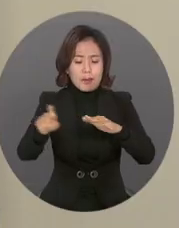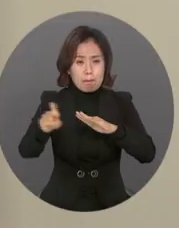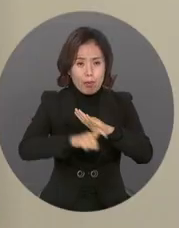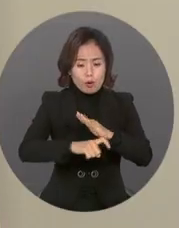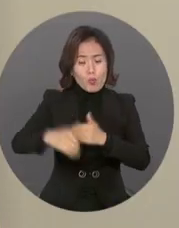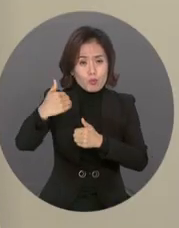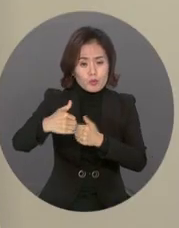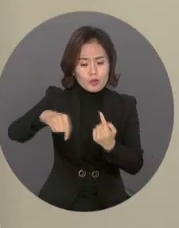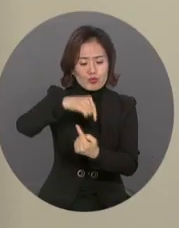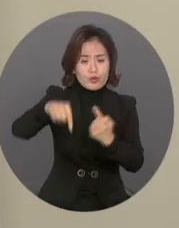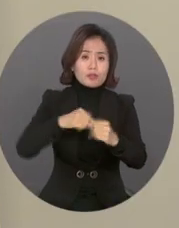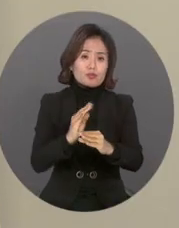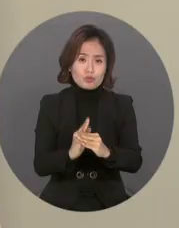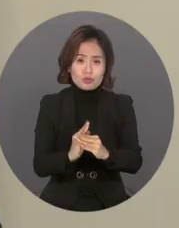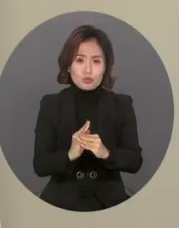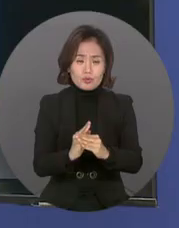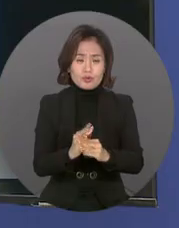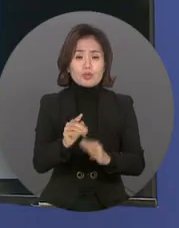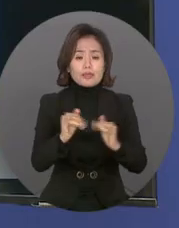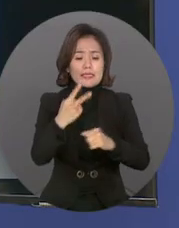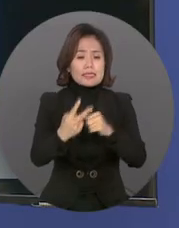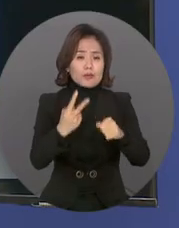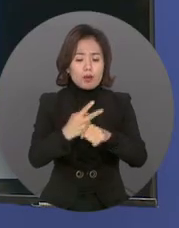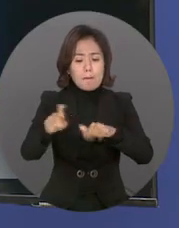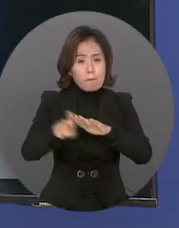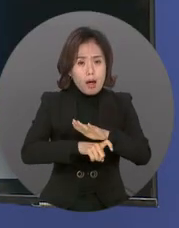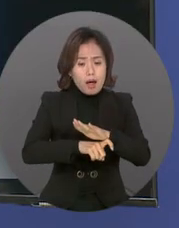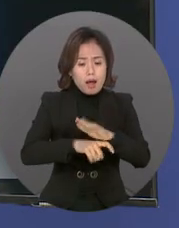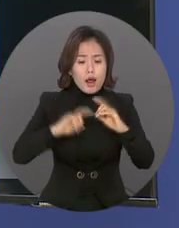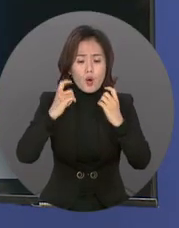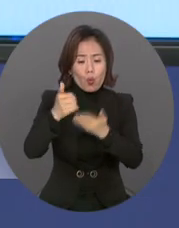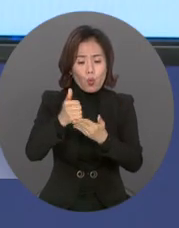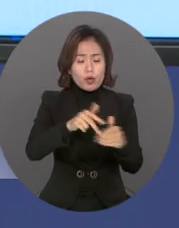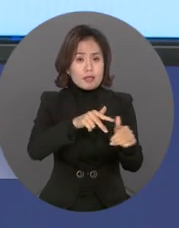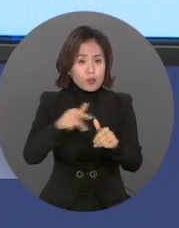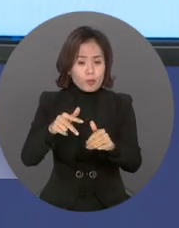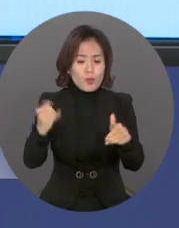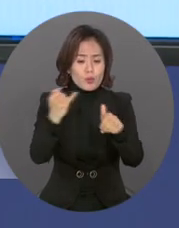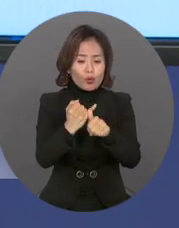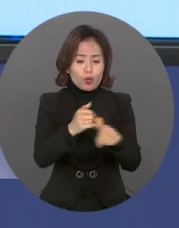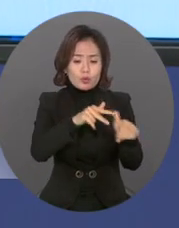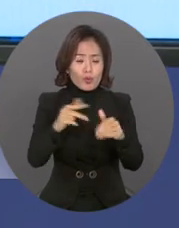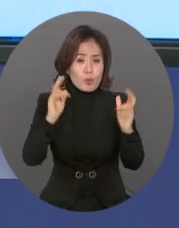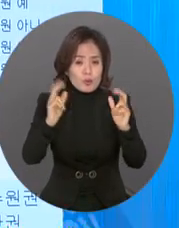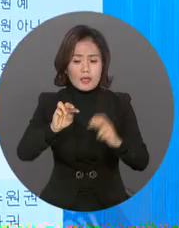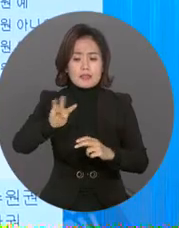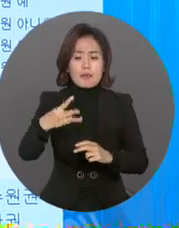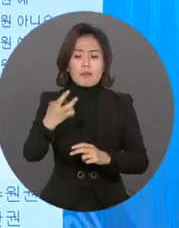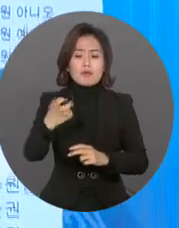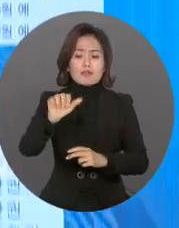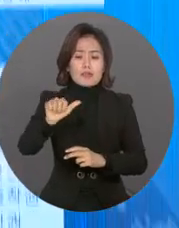우레 채널도 함께 운영했습니다. 이들이 2년 동안 해킹을 통해 빼낸 고객 정보는 결혼정보업체 등